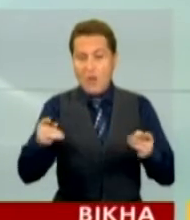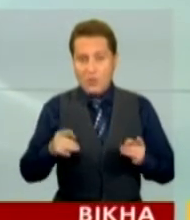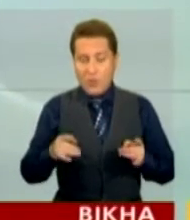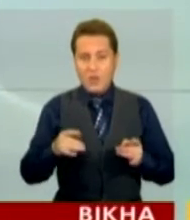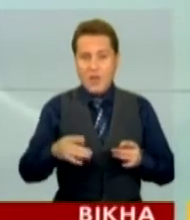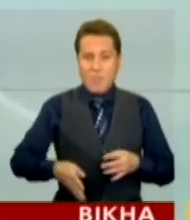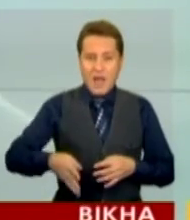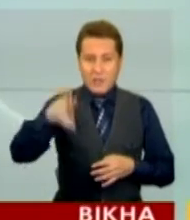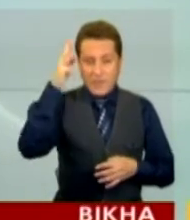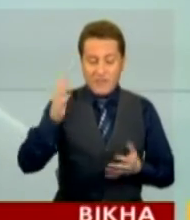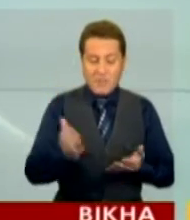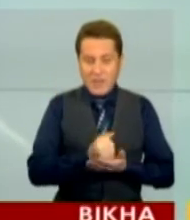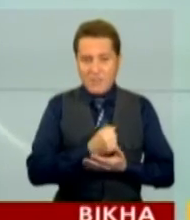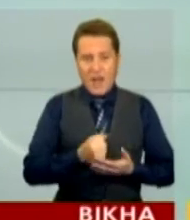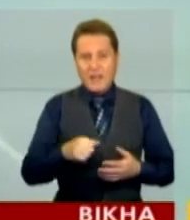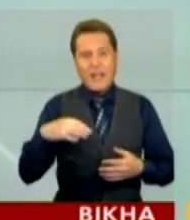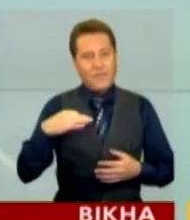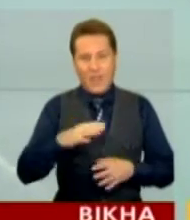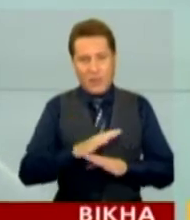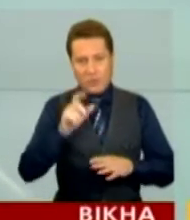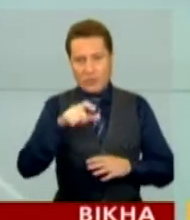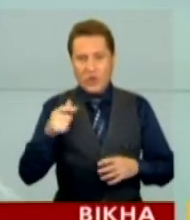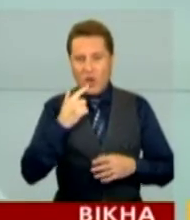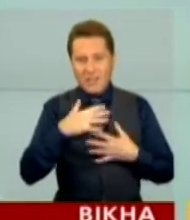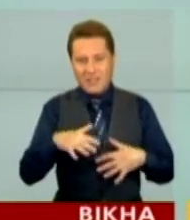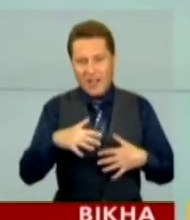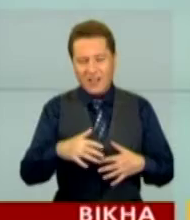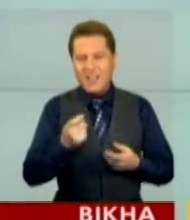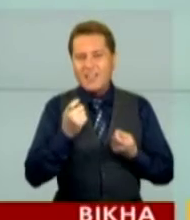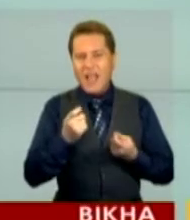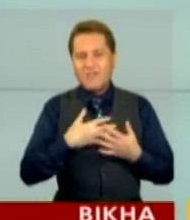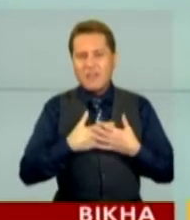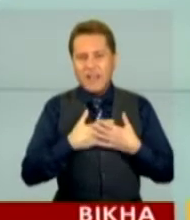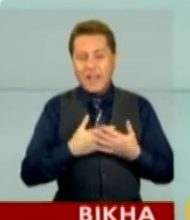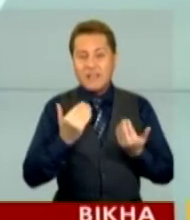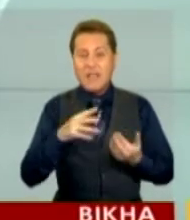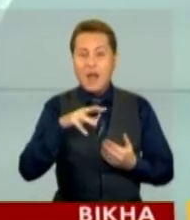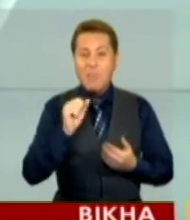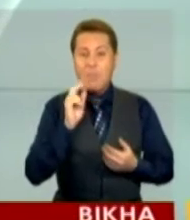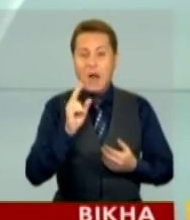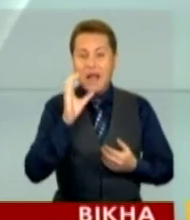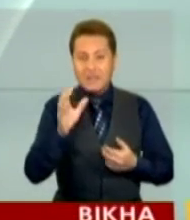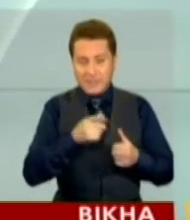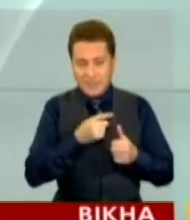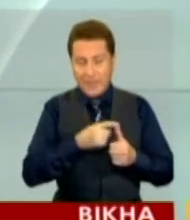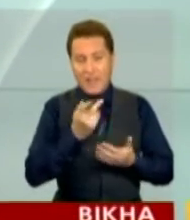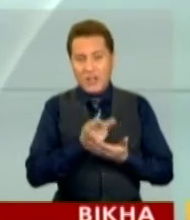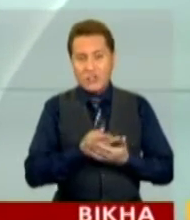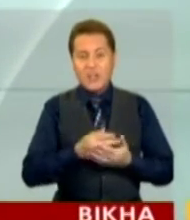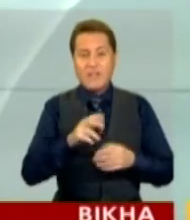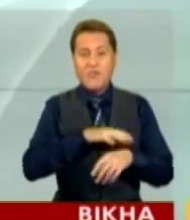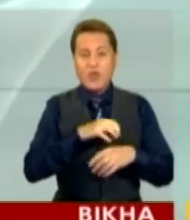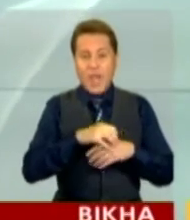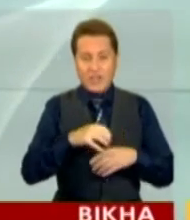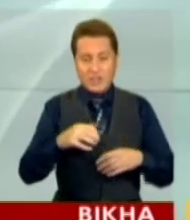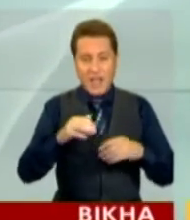багатоповерхівки. Її підібрали небайдужі люди, коли вона стікала кров'ю і ледве дихала. Зараз Макс лежить у котячій реанімації і